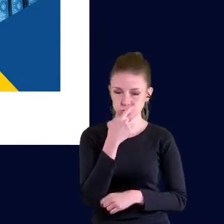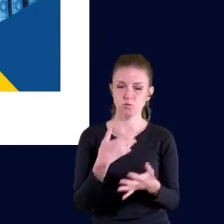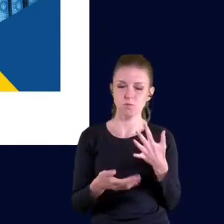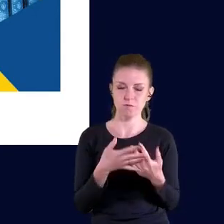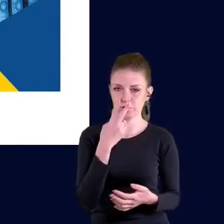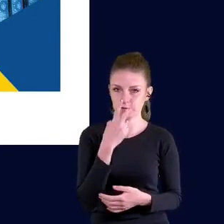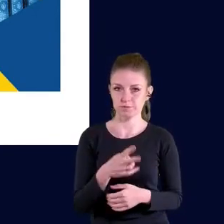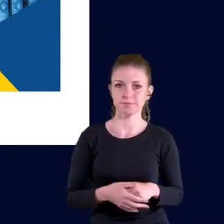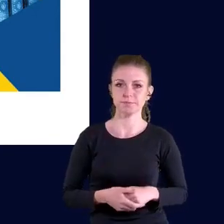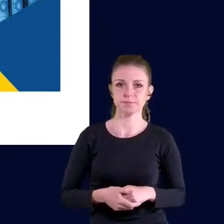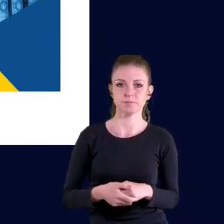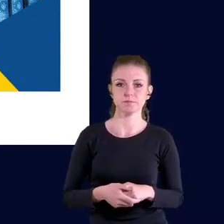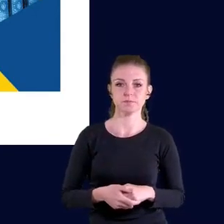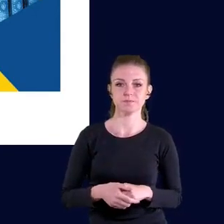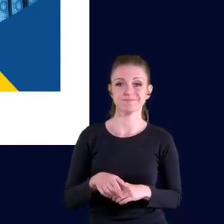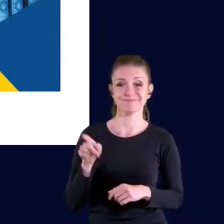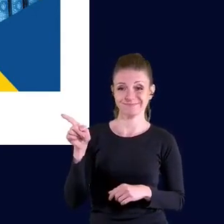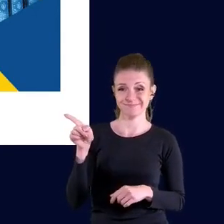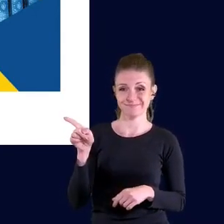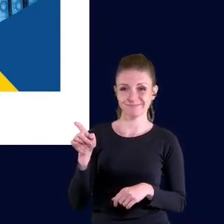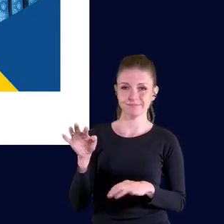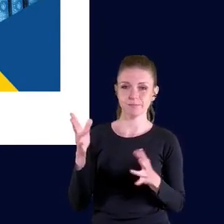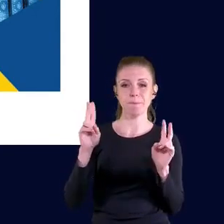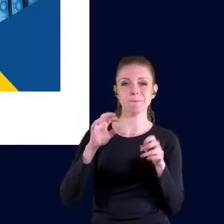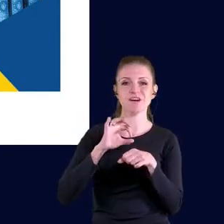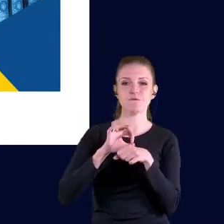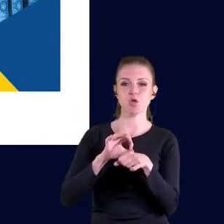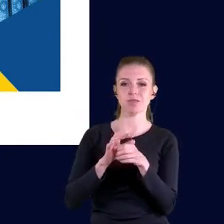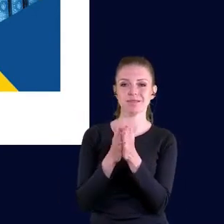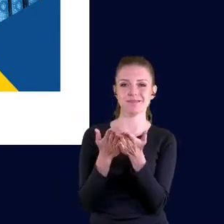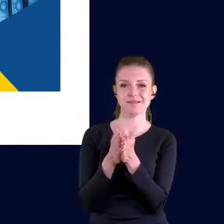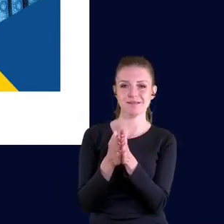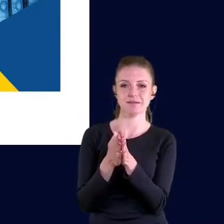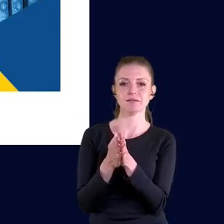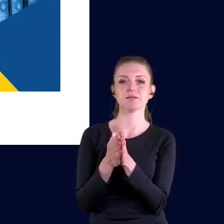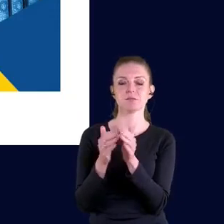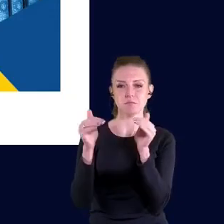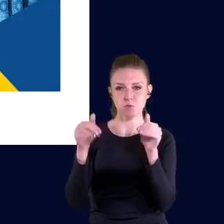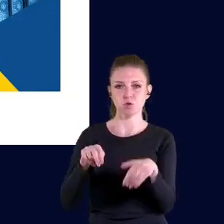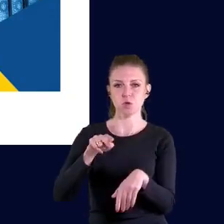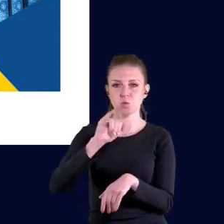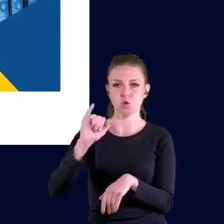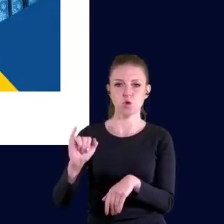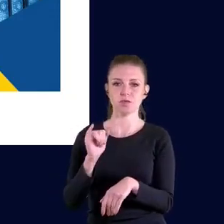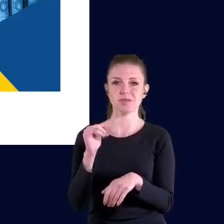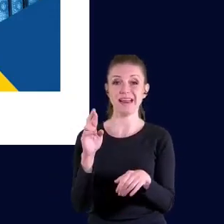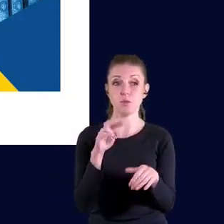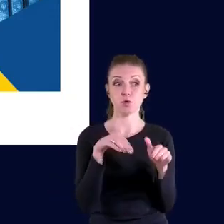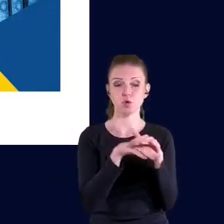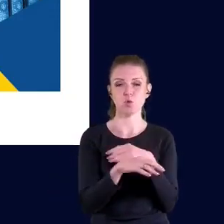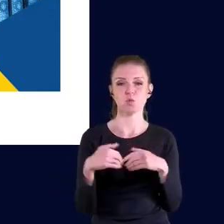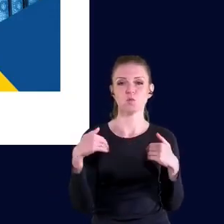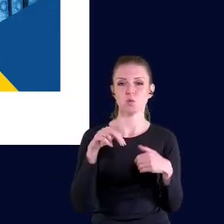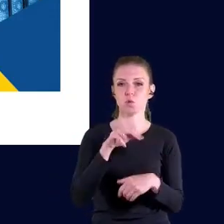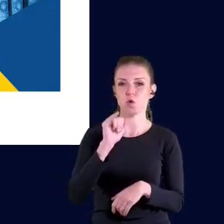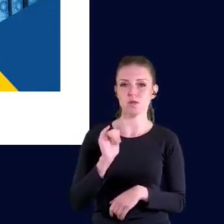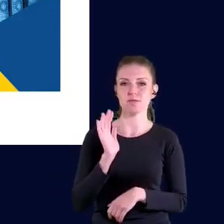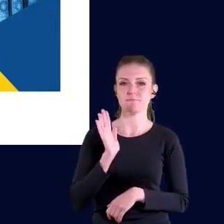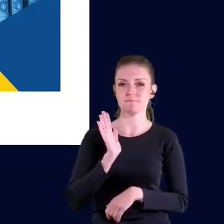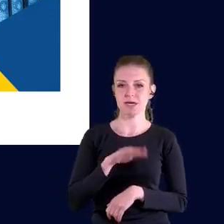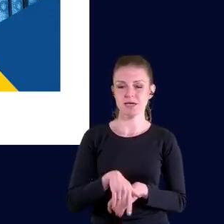ten jest dostępny w repozytorium Uniwersytetu Jagiellońskiego znajdą tam państwo